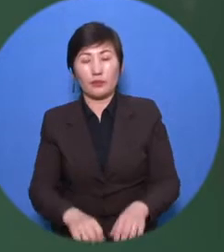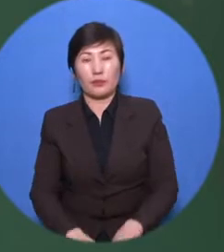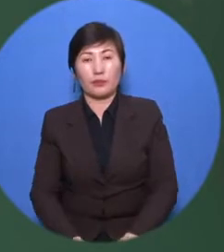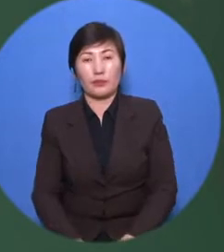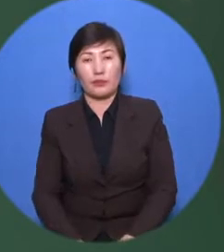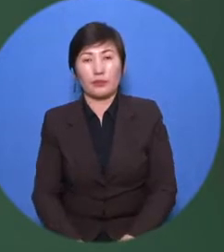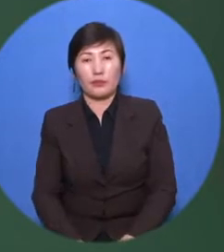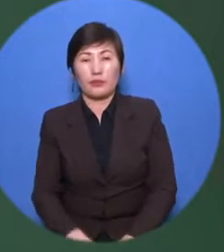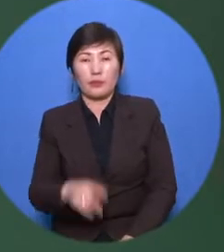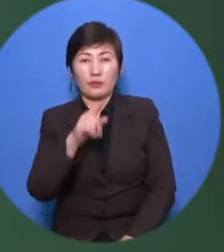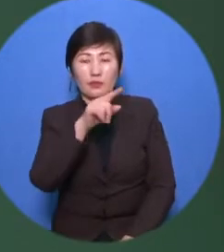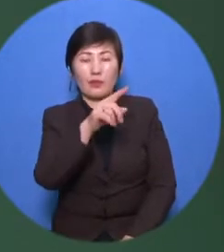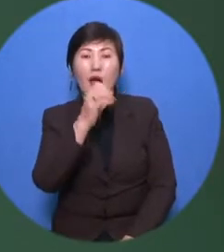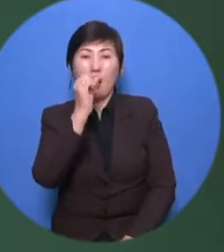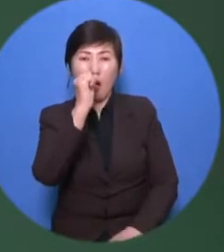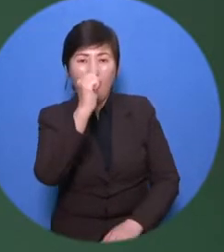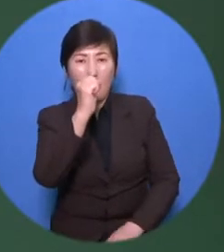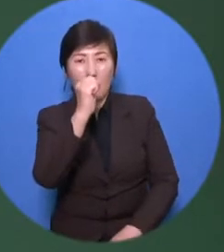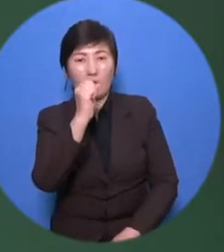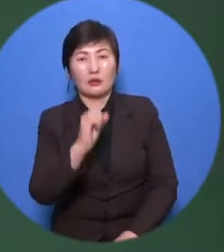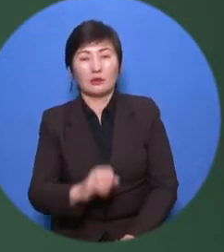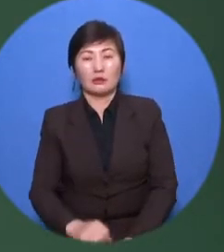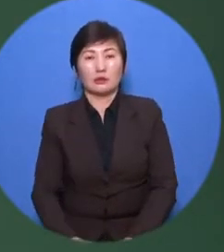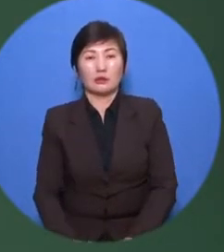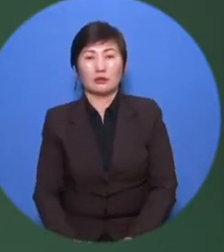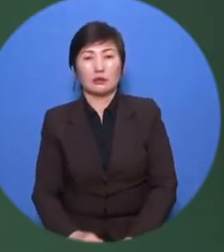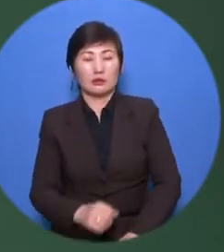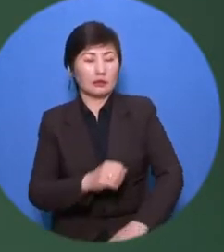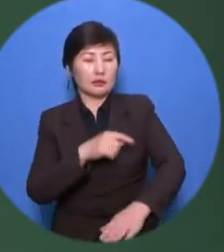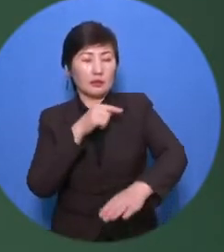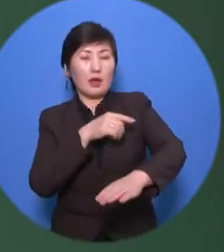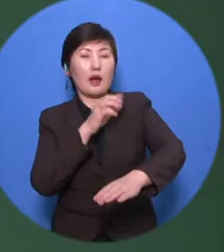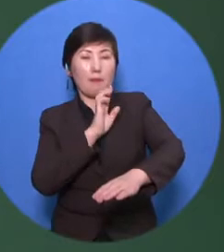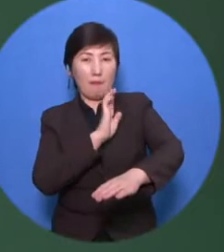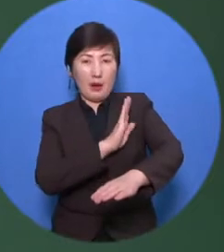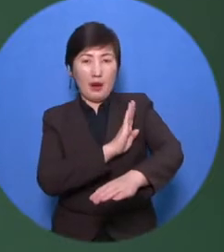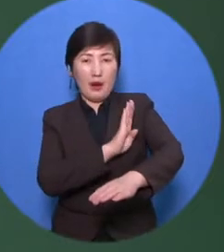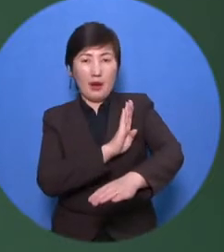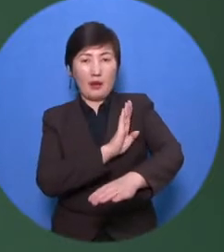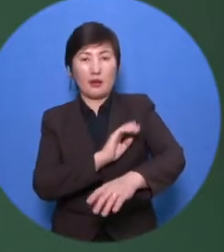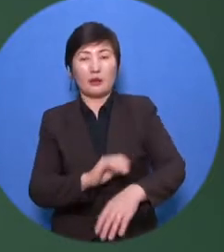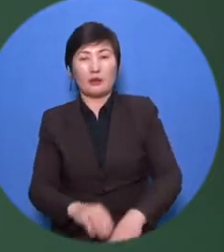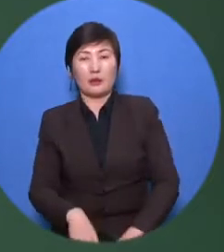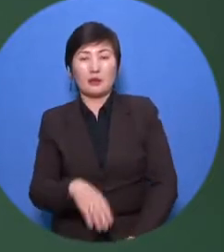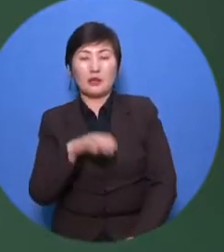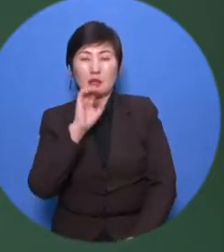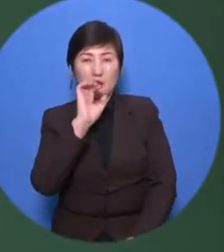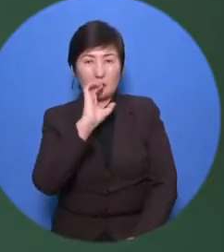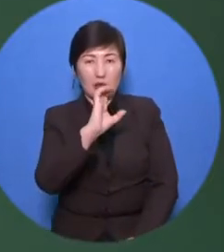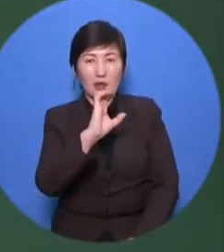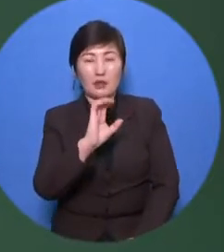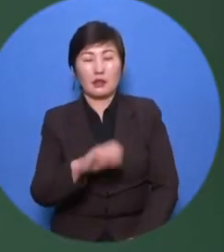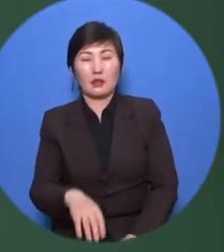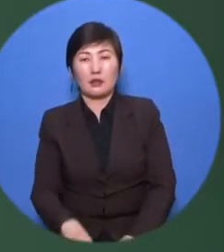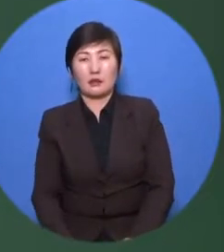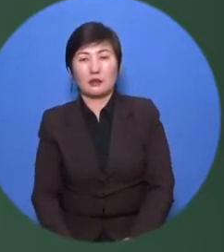За энд А цэг тэмдэглэлээ. За энд Б цэг тэмдэглэе. За энд С цэг тэмдэглэе.